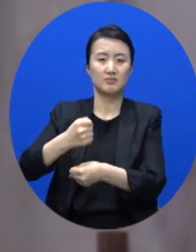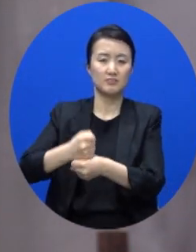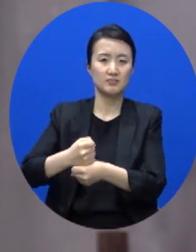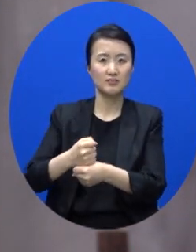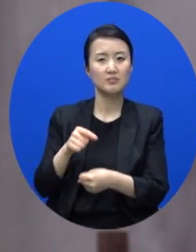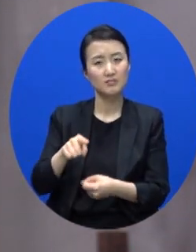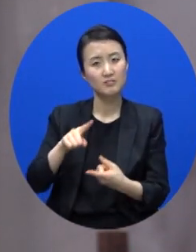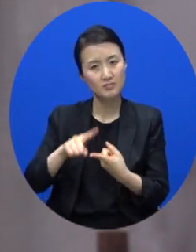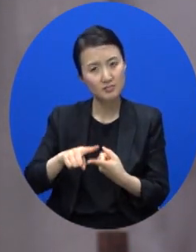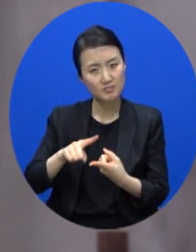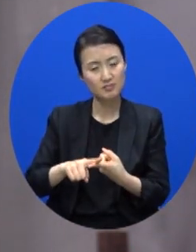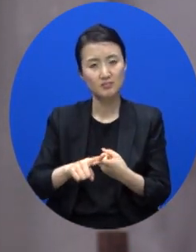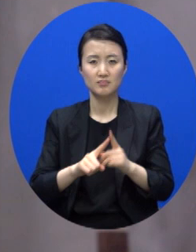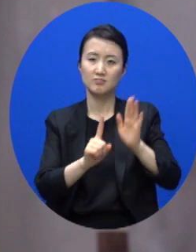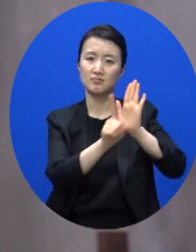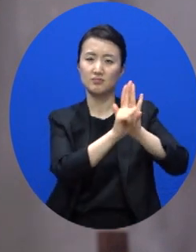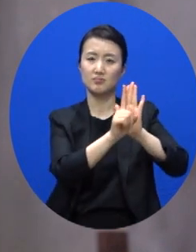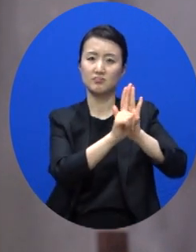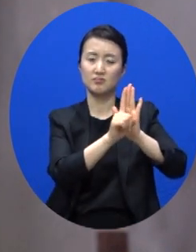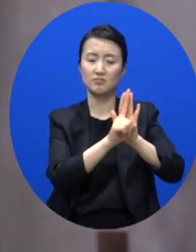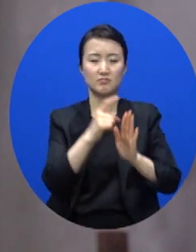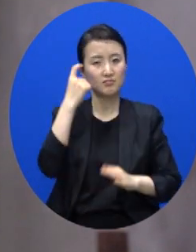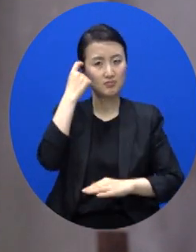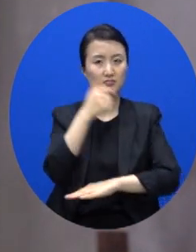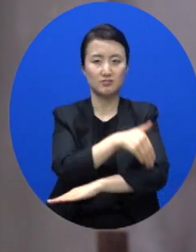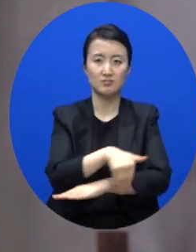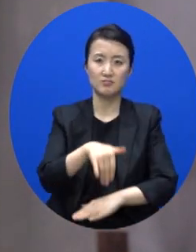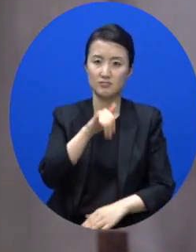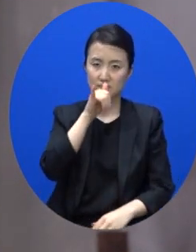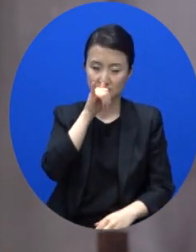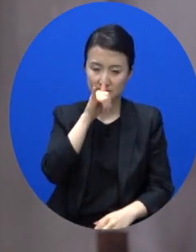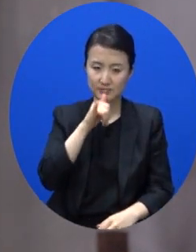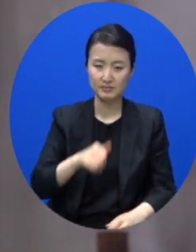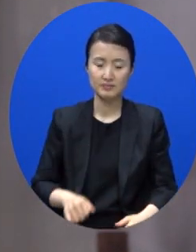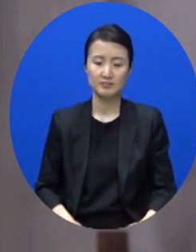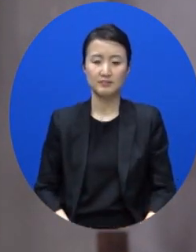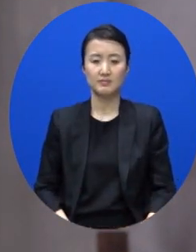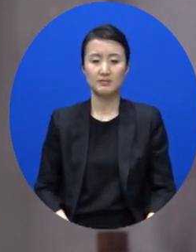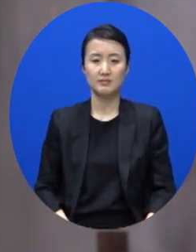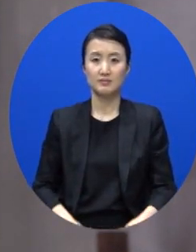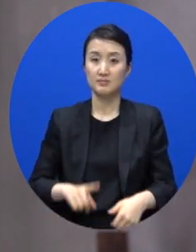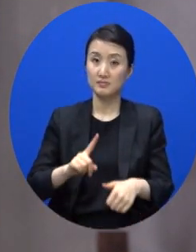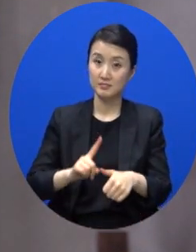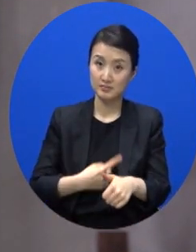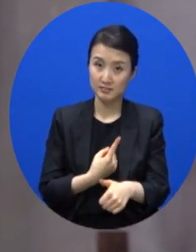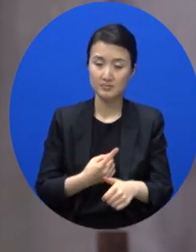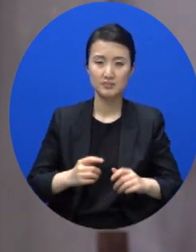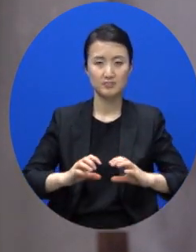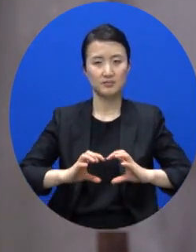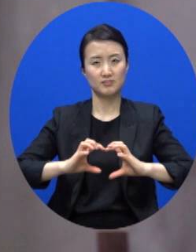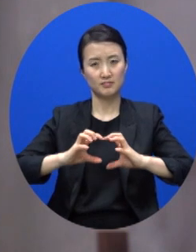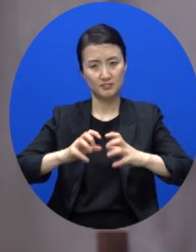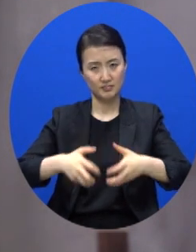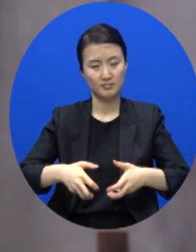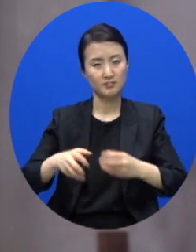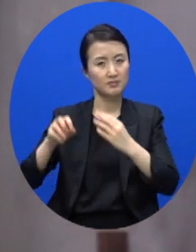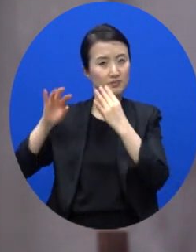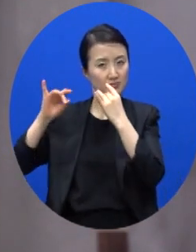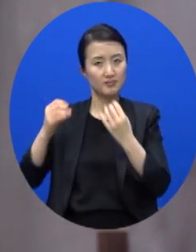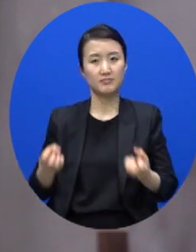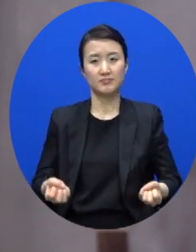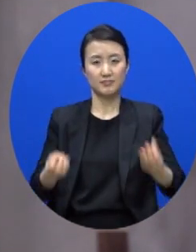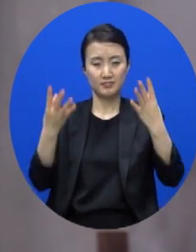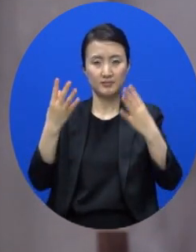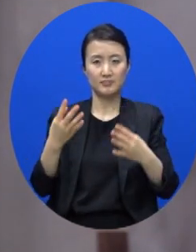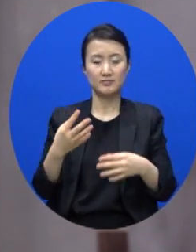계획입니다. 이래서 세계 피리 축제가 7회를 했었고,